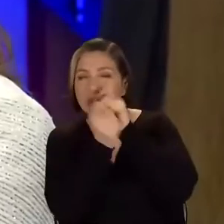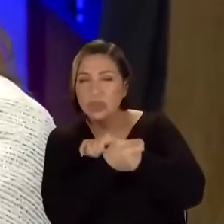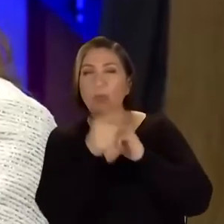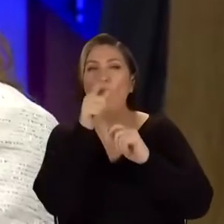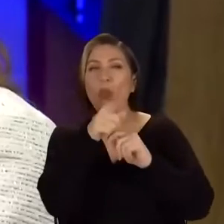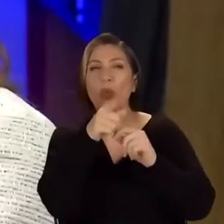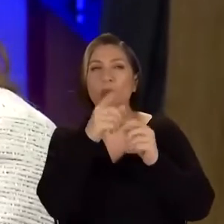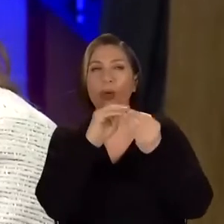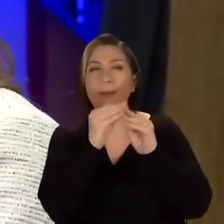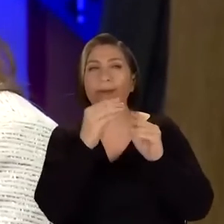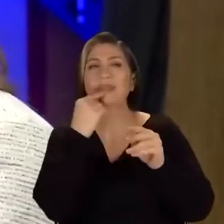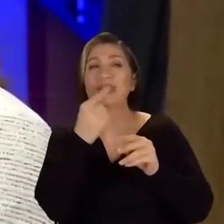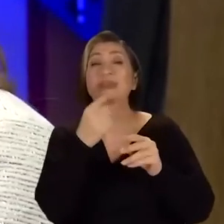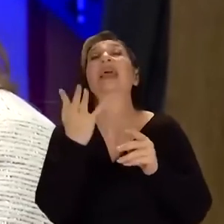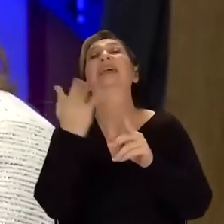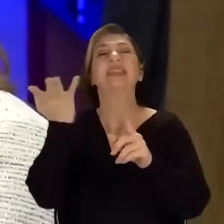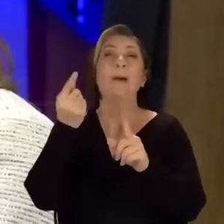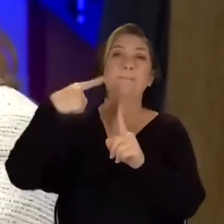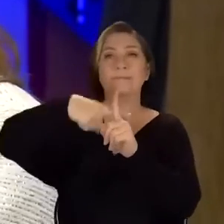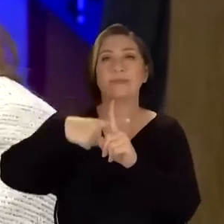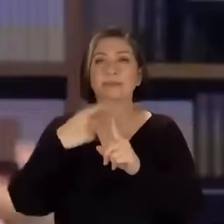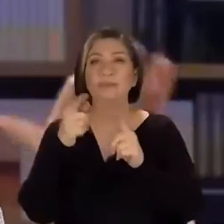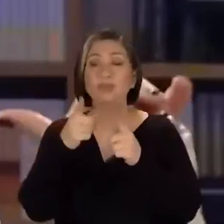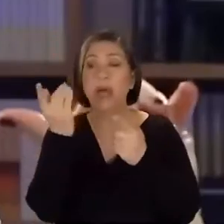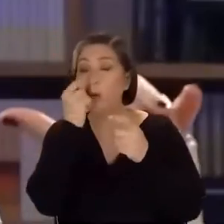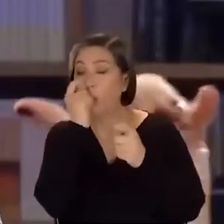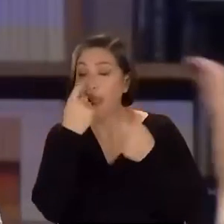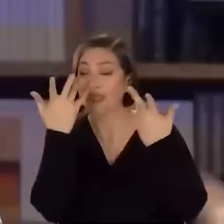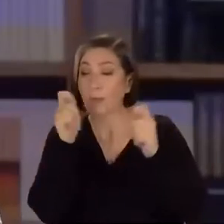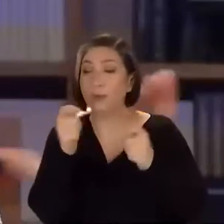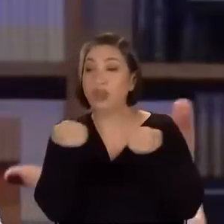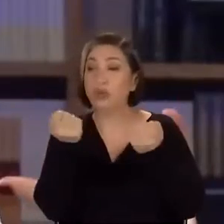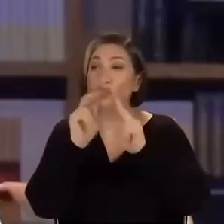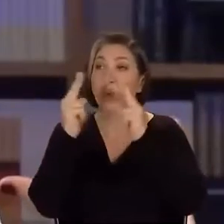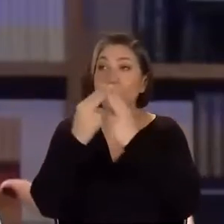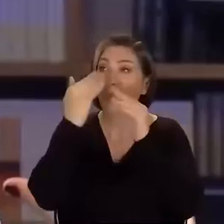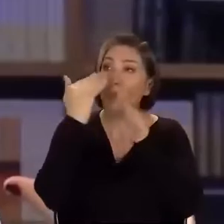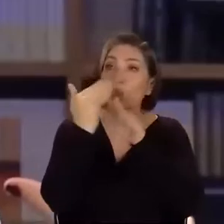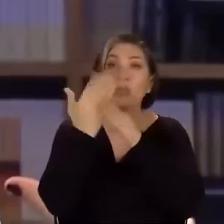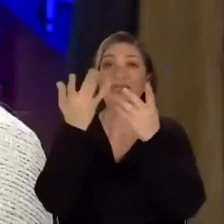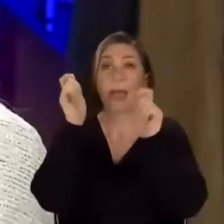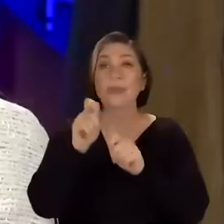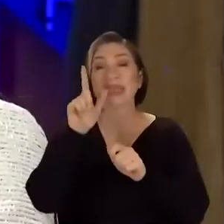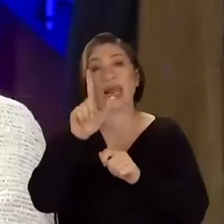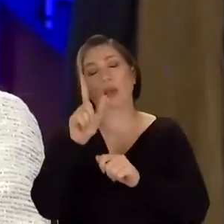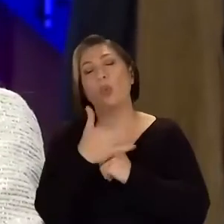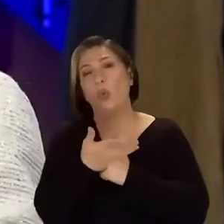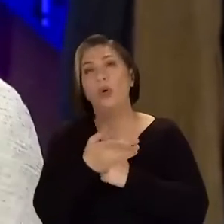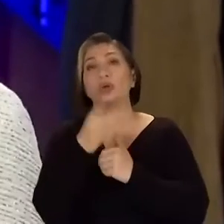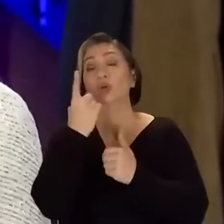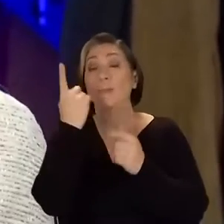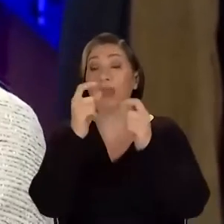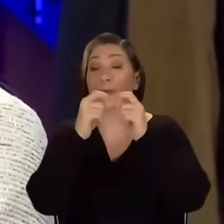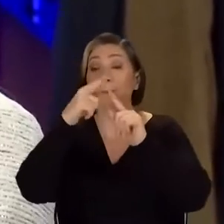yıkımla beraber kendilerini daha sosyal pratiklerimize veya bu iş dünyasına, bu dünyaya uygun hale getirmeleri gerekiyor. Çünkü ortada